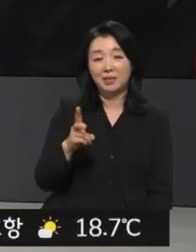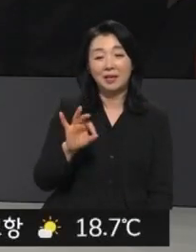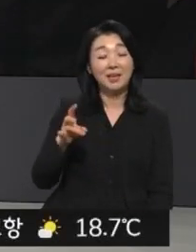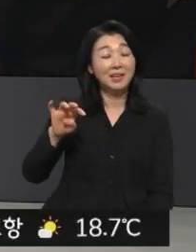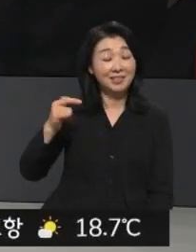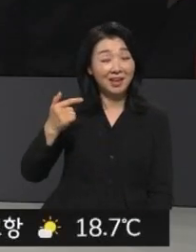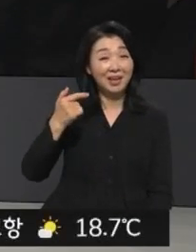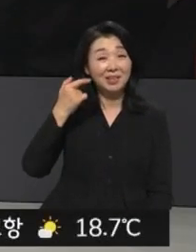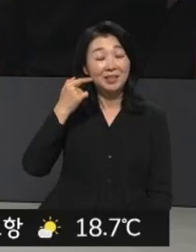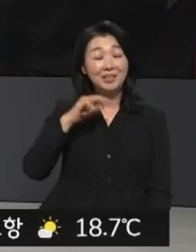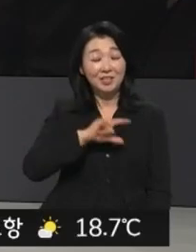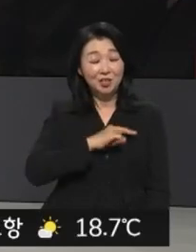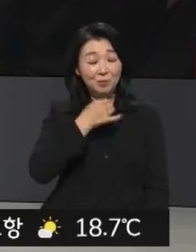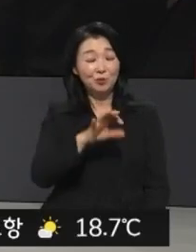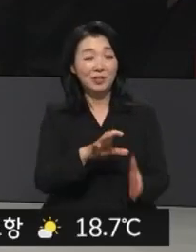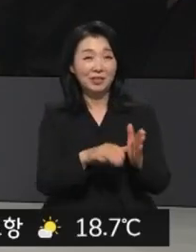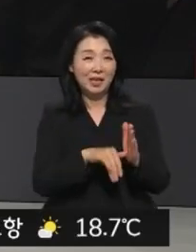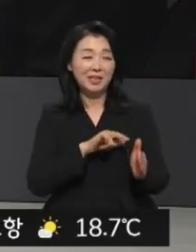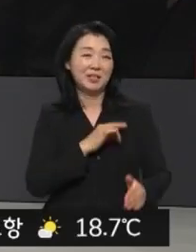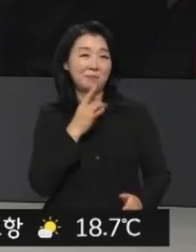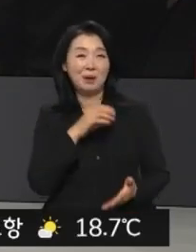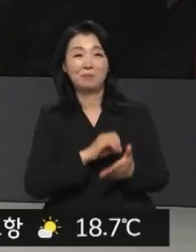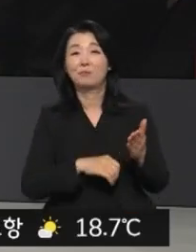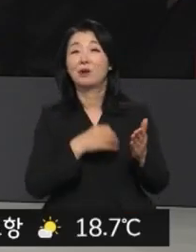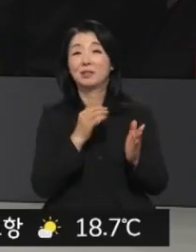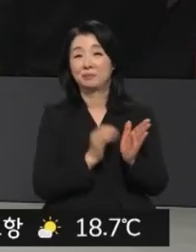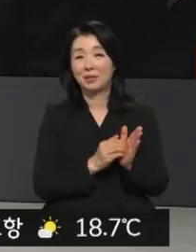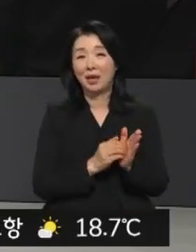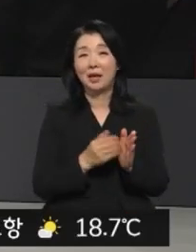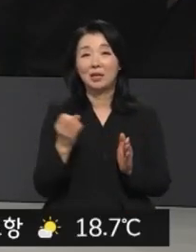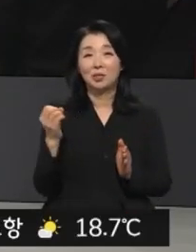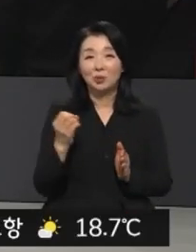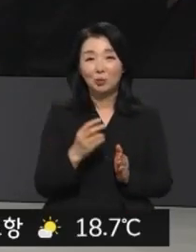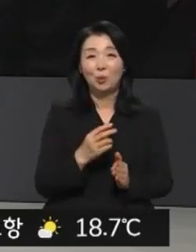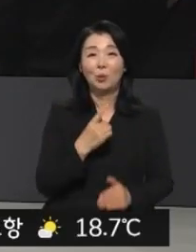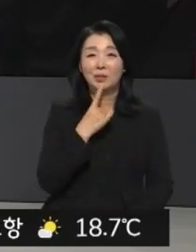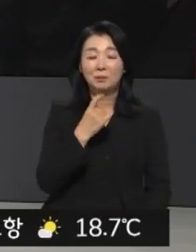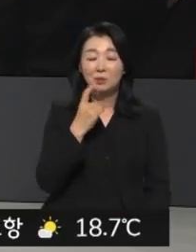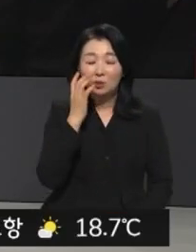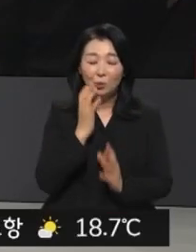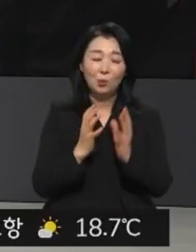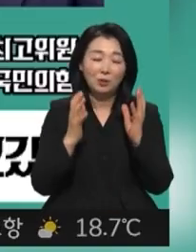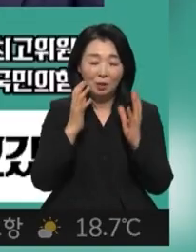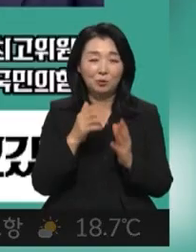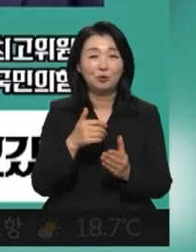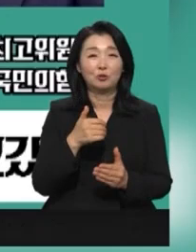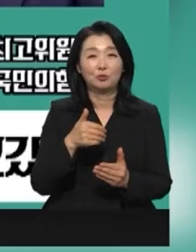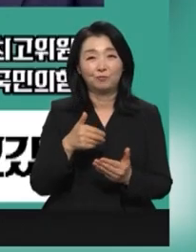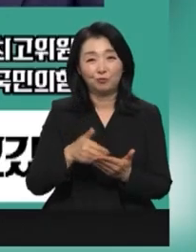한 것으로 전해지는데요. 윤 대통령의 비장의 무기, 김치 콩나물국이었습니다.